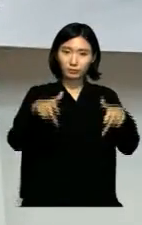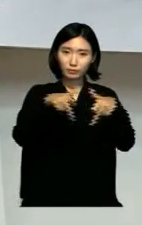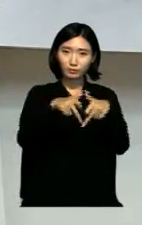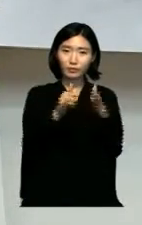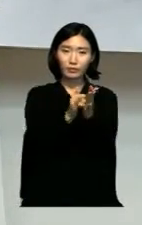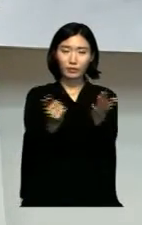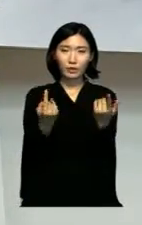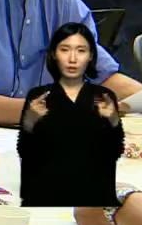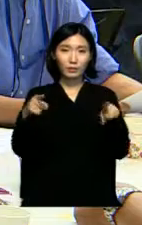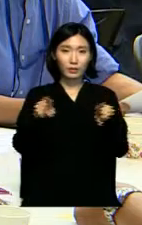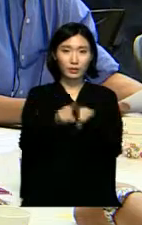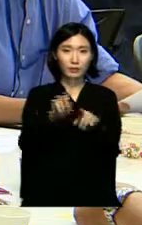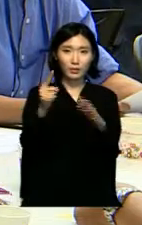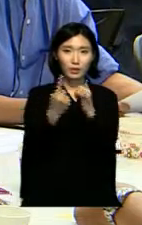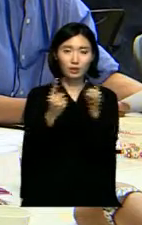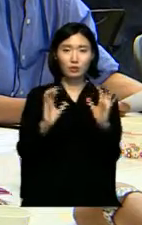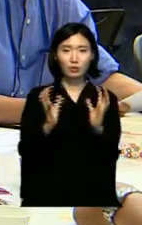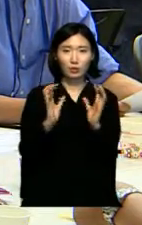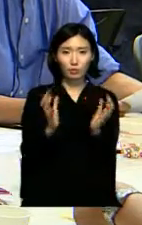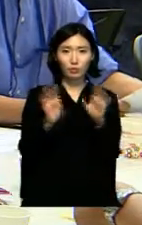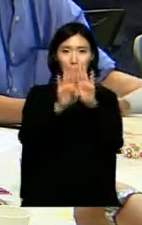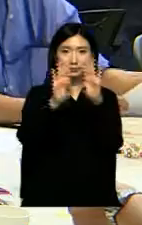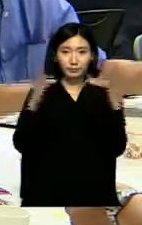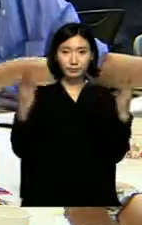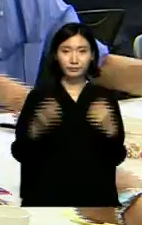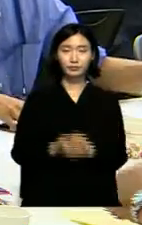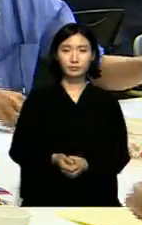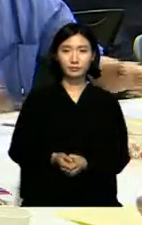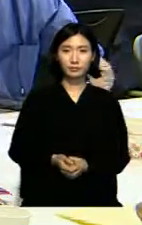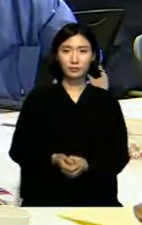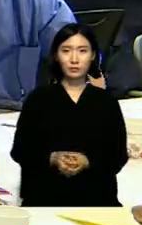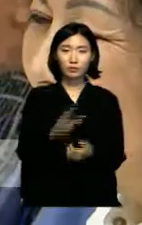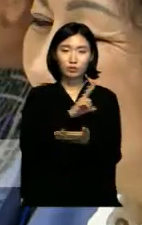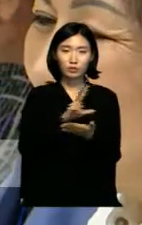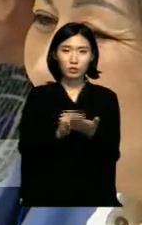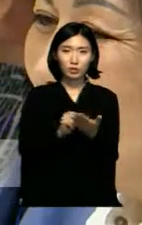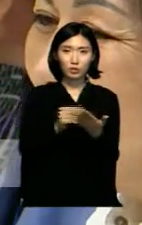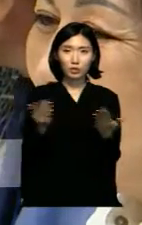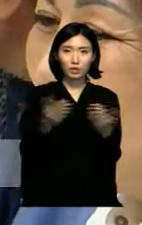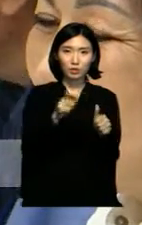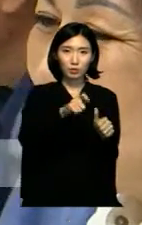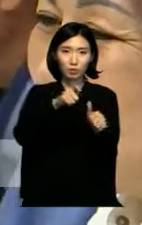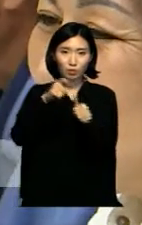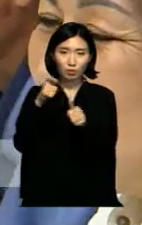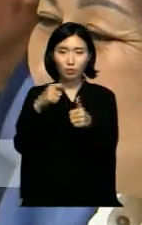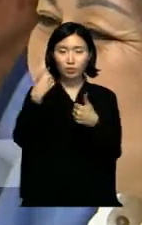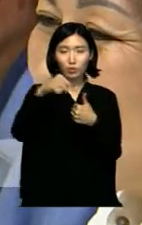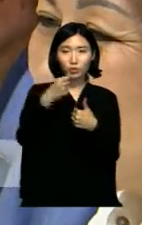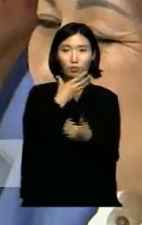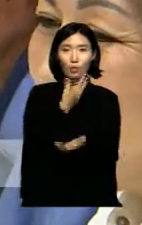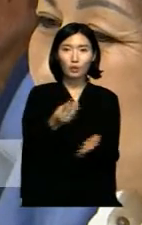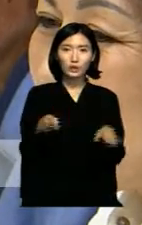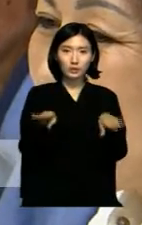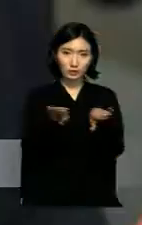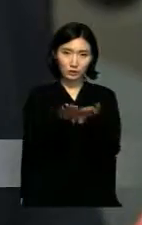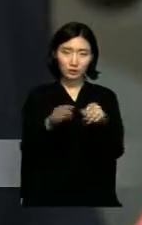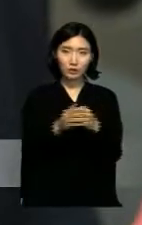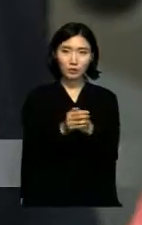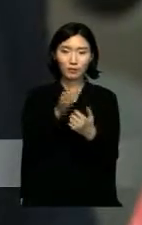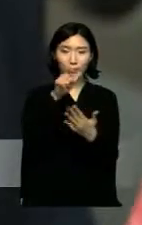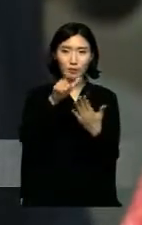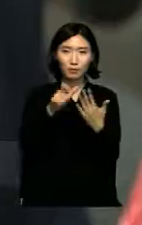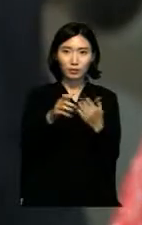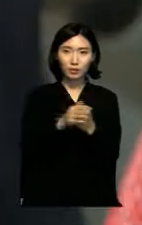장애인 가족과 함께하는 백인 토론회가 열렸습니다. 주제는 고용과 교육, 복지시설입니다.